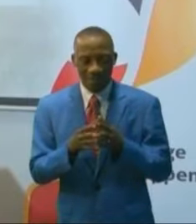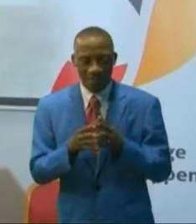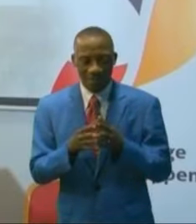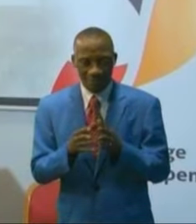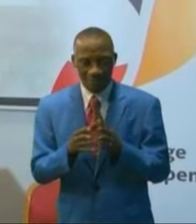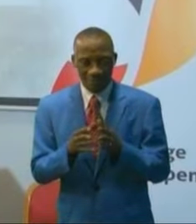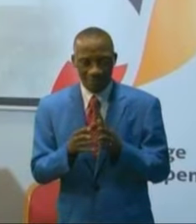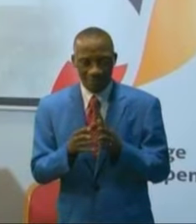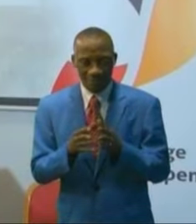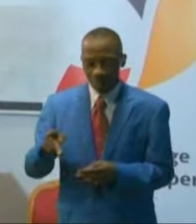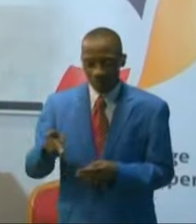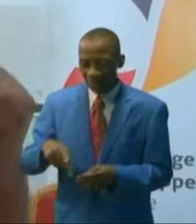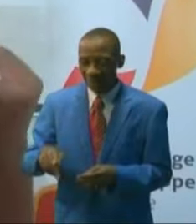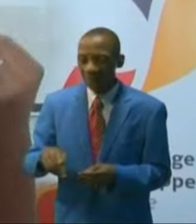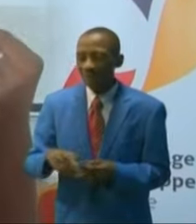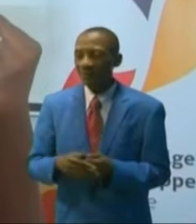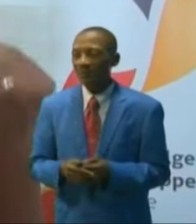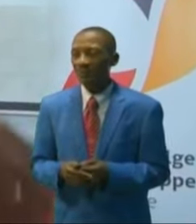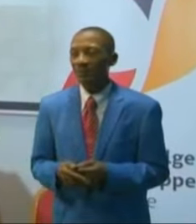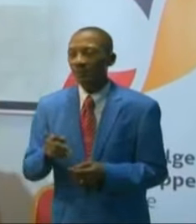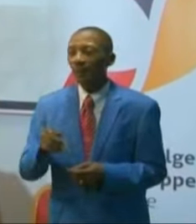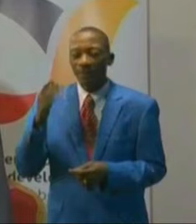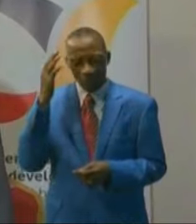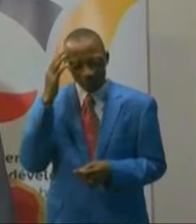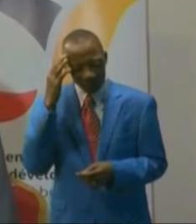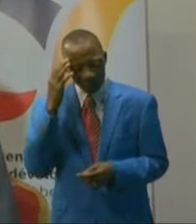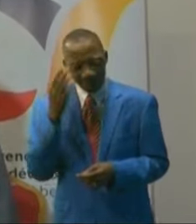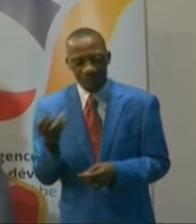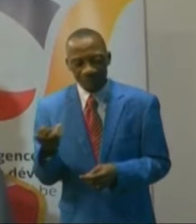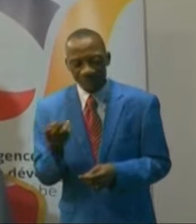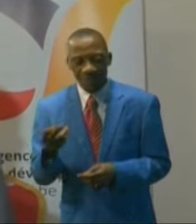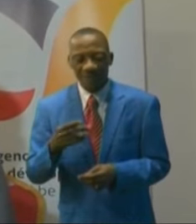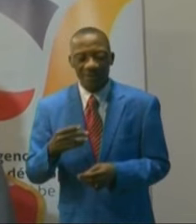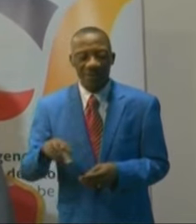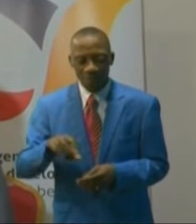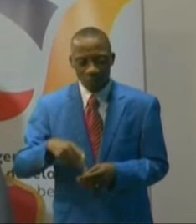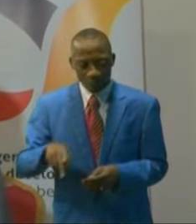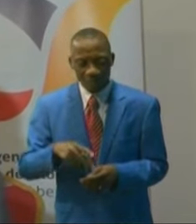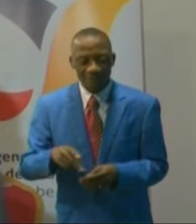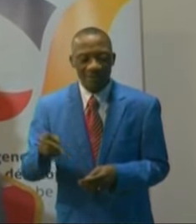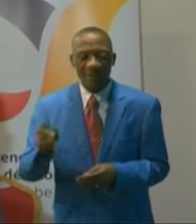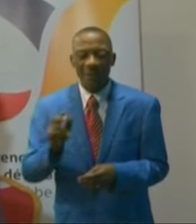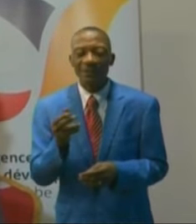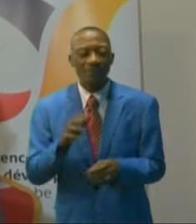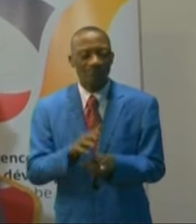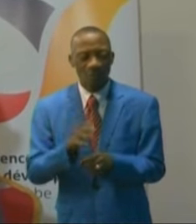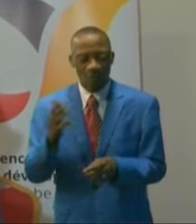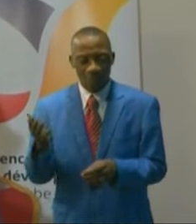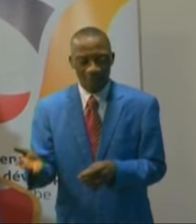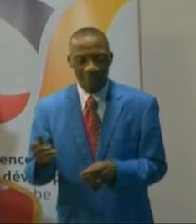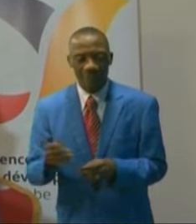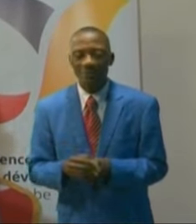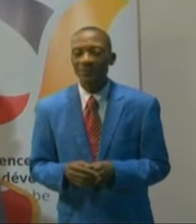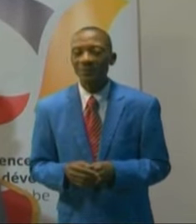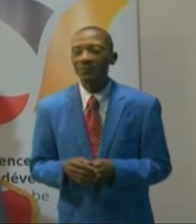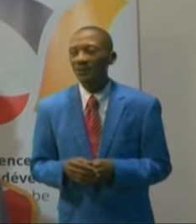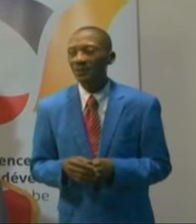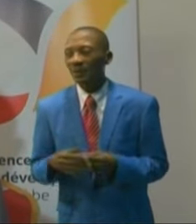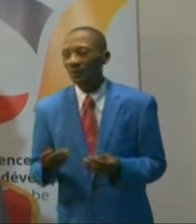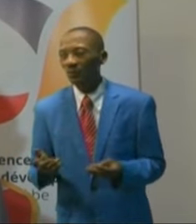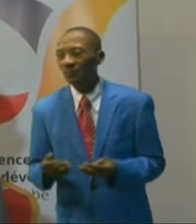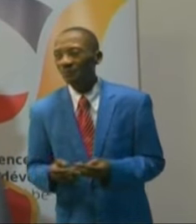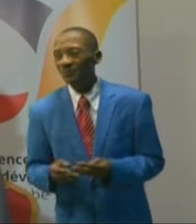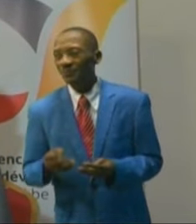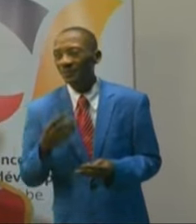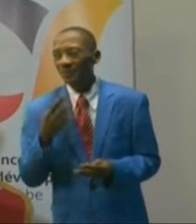vient c'est tout ce que j'ai eu à acquérir. Cette dynamique vient d'être boostée par la volonté du chef de l'État de faire